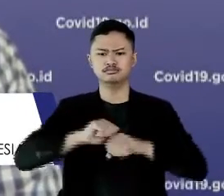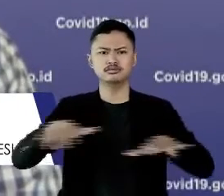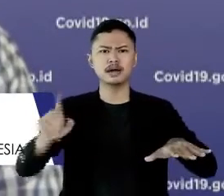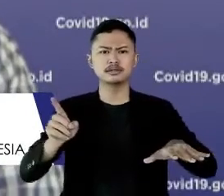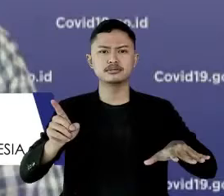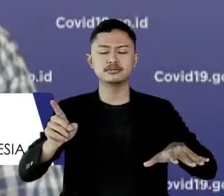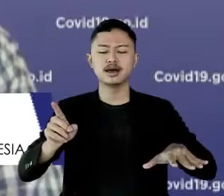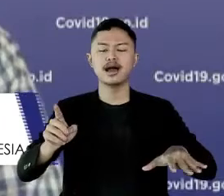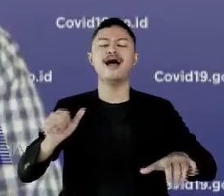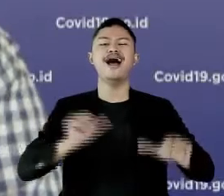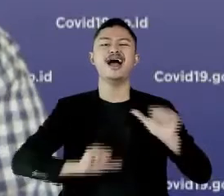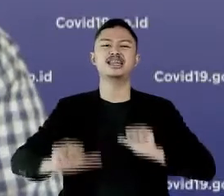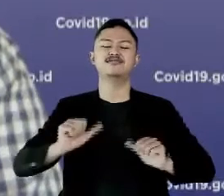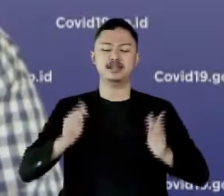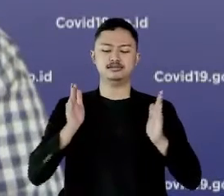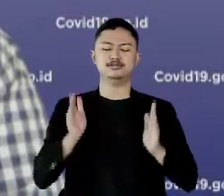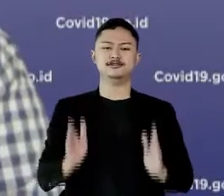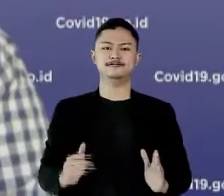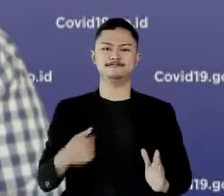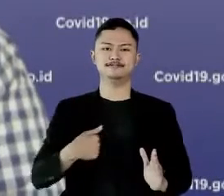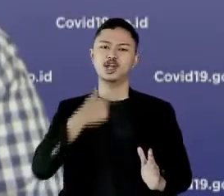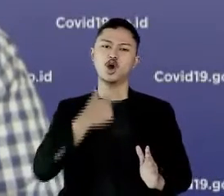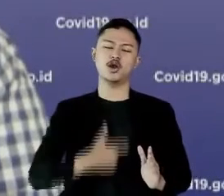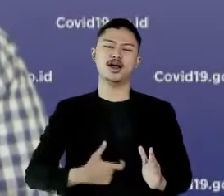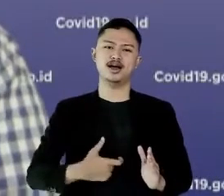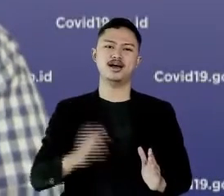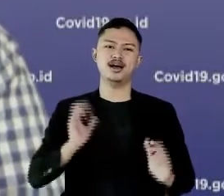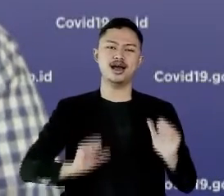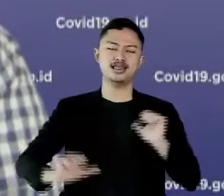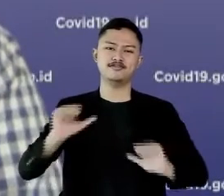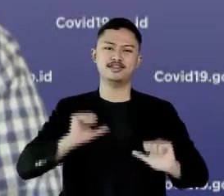Iwan, ya, karena kemudian terjadi pergerakan